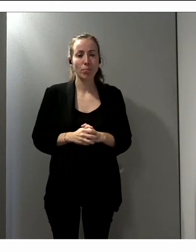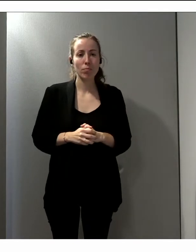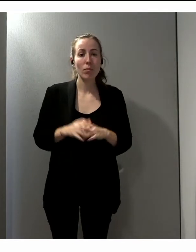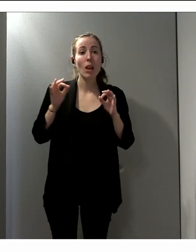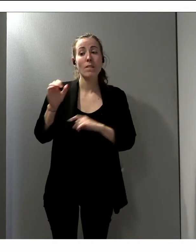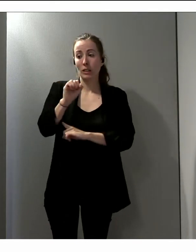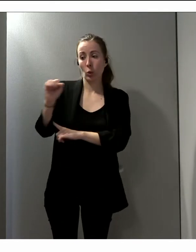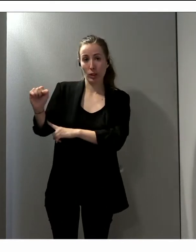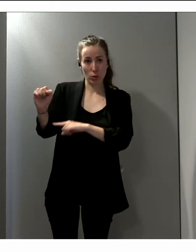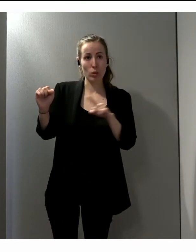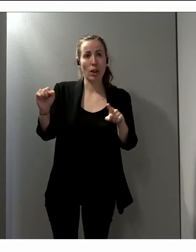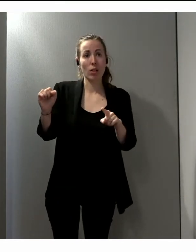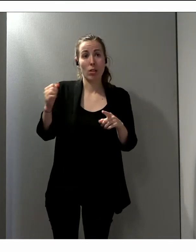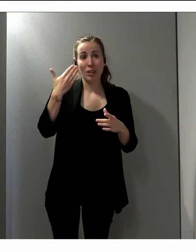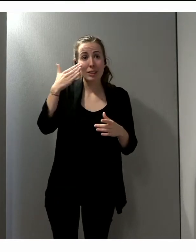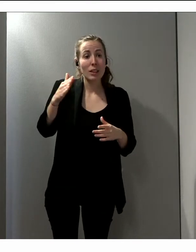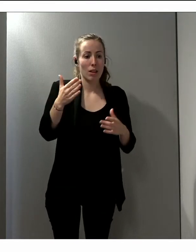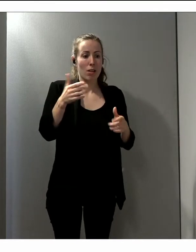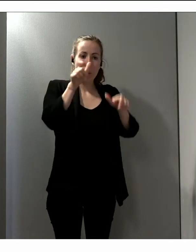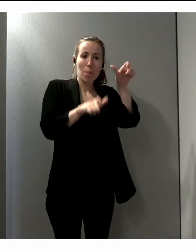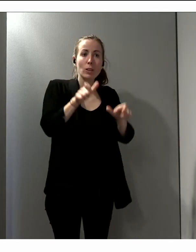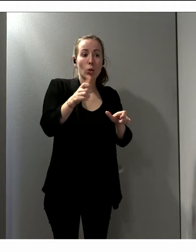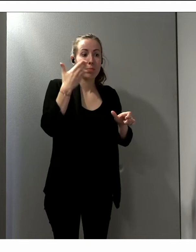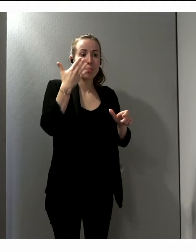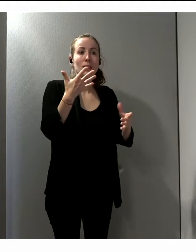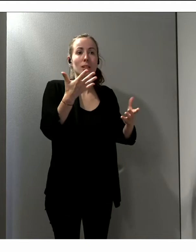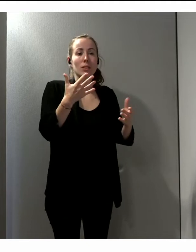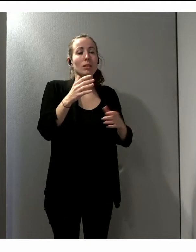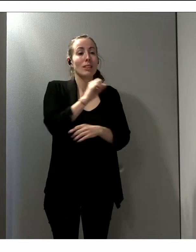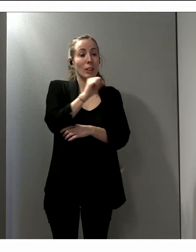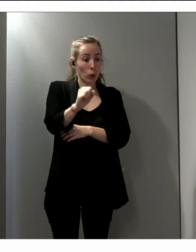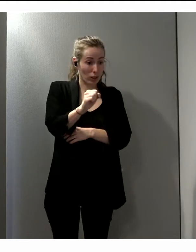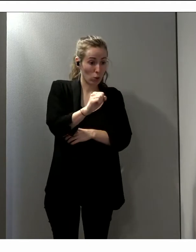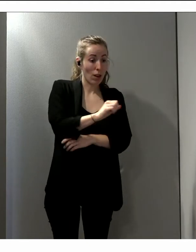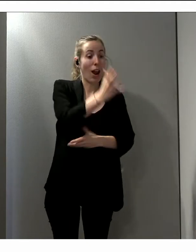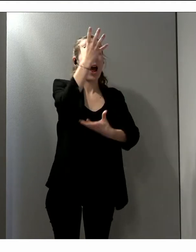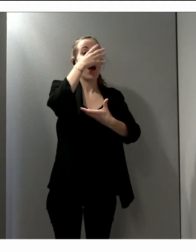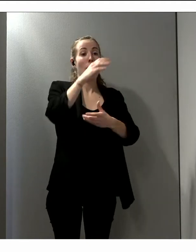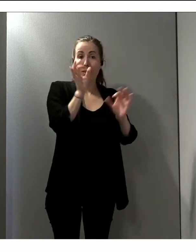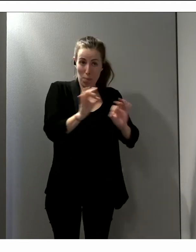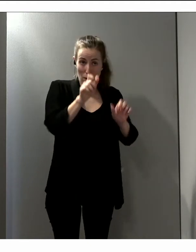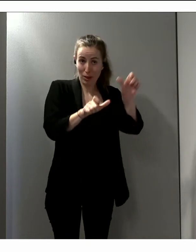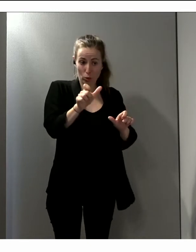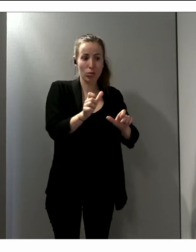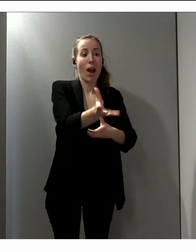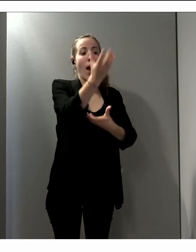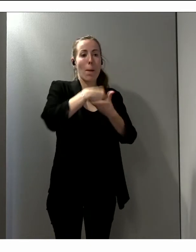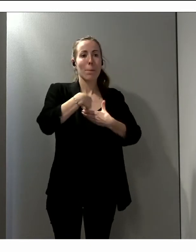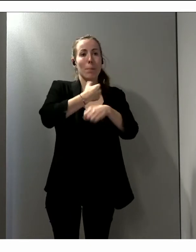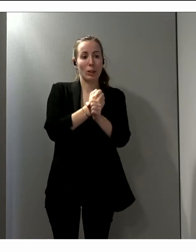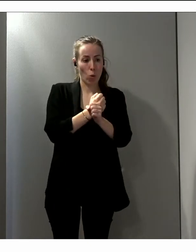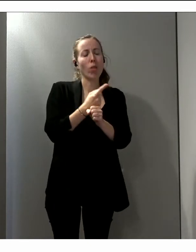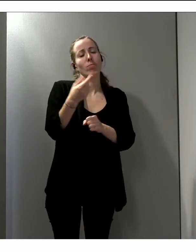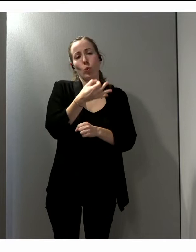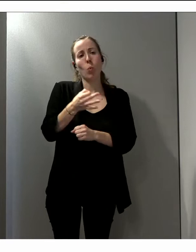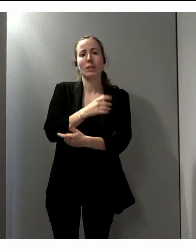c'est un pas important. Depuis plusieurs années, toute personne détenue écrouée qui n'est pas immatriculée à la Sécu l'est automatiquement. C'est non seulement